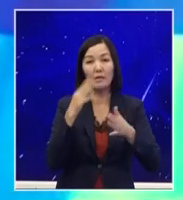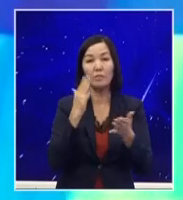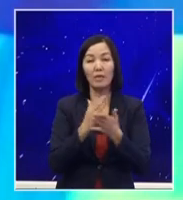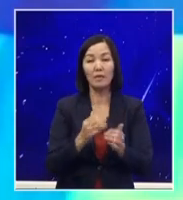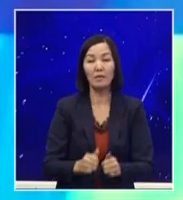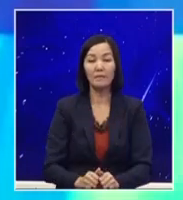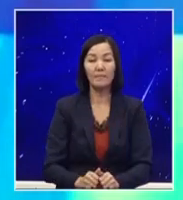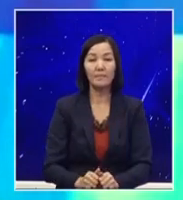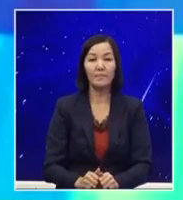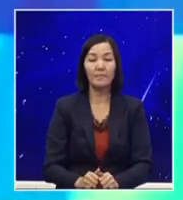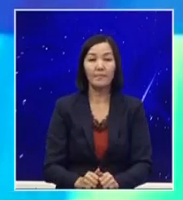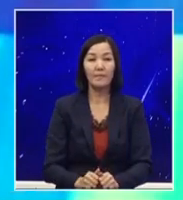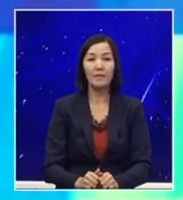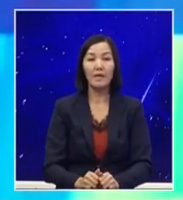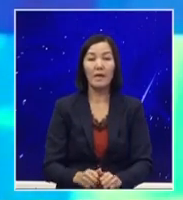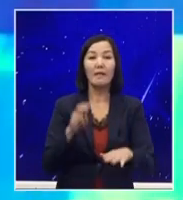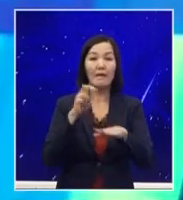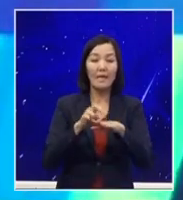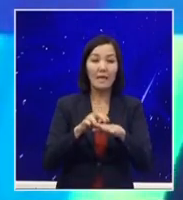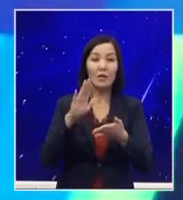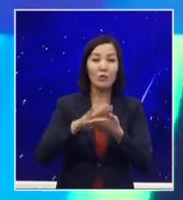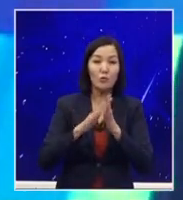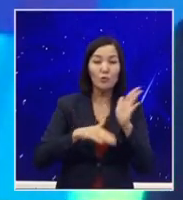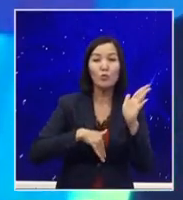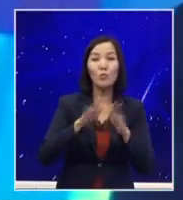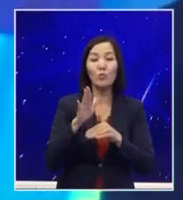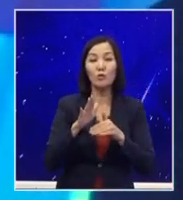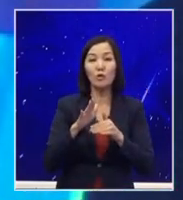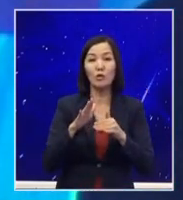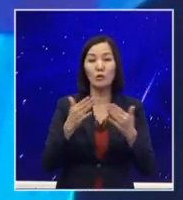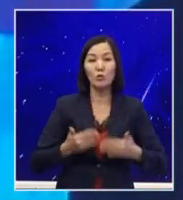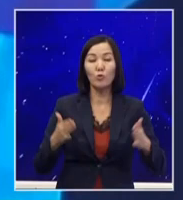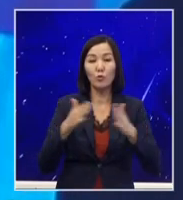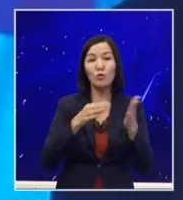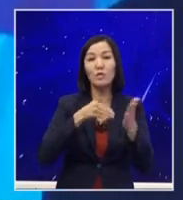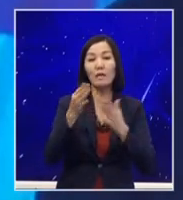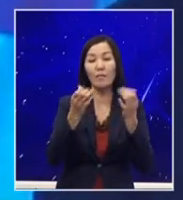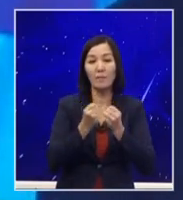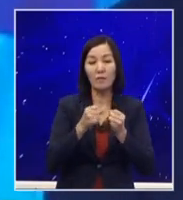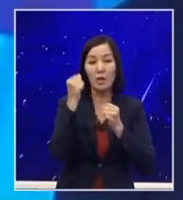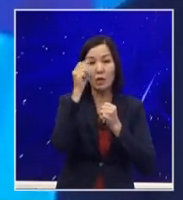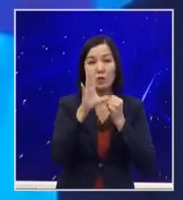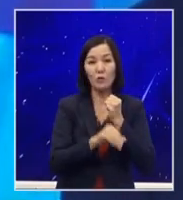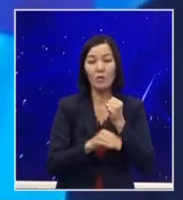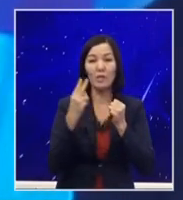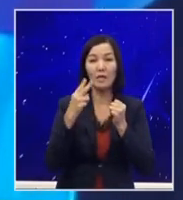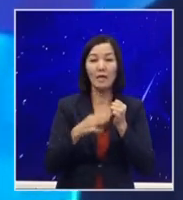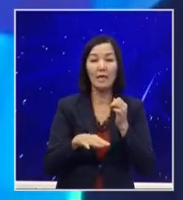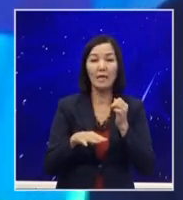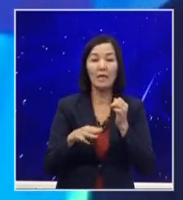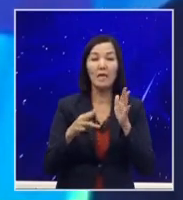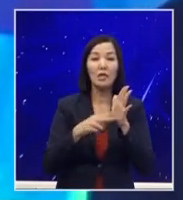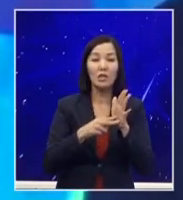чтобы они комфортно жили, мы для них. Дәрігерлер тұрмысы жақсы болу үшін біз тұрғын үйлер сатып алып жатырмыз. Жыл соңына дейін 47 коттедж